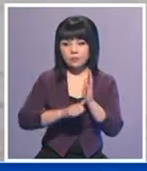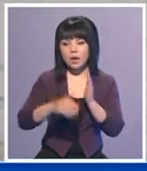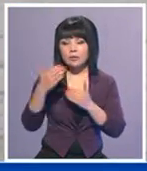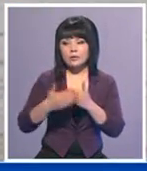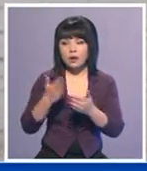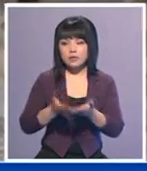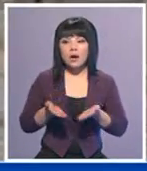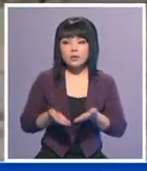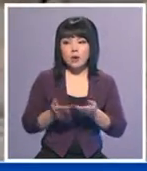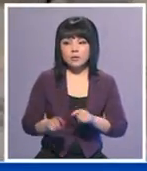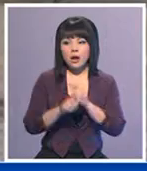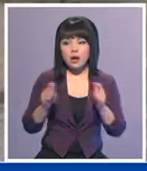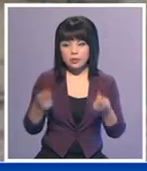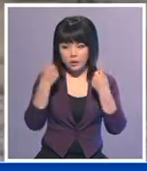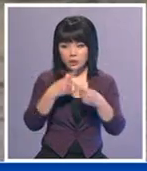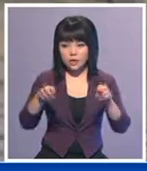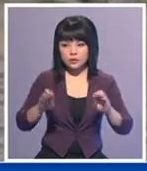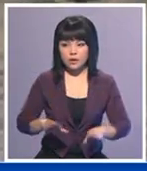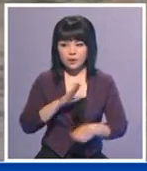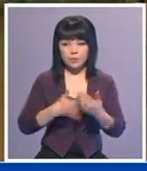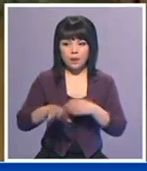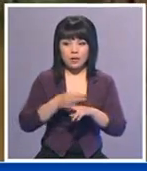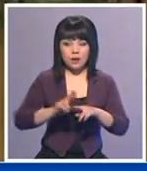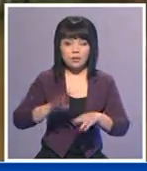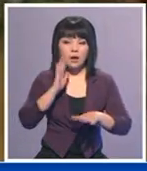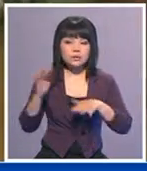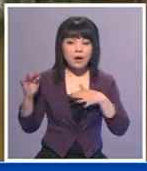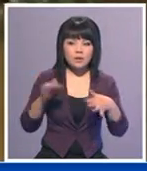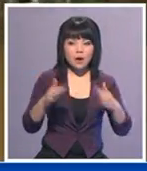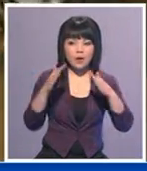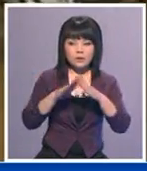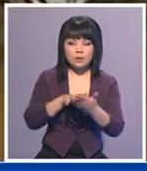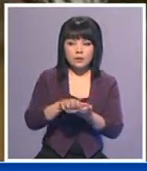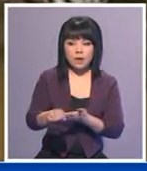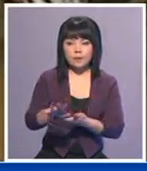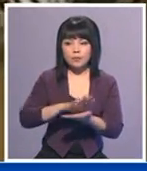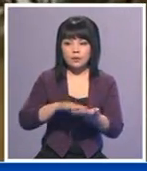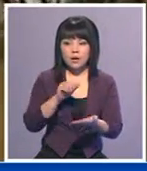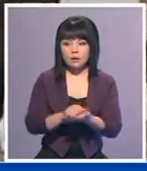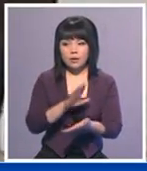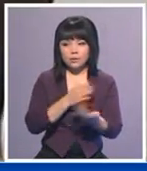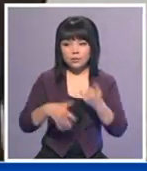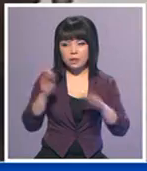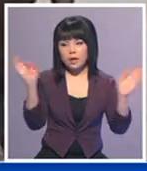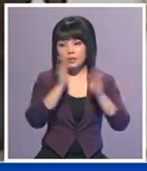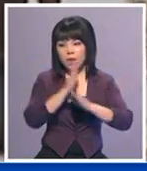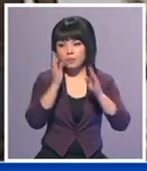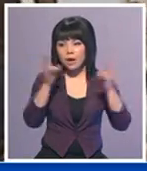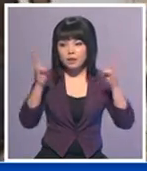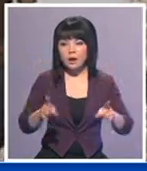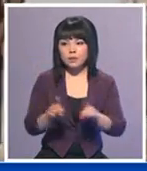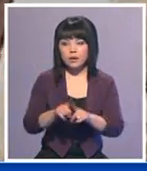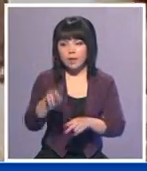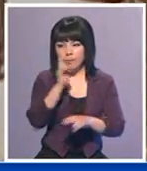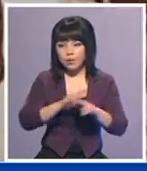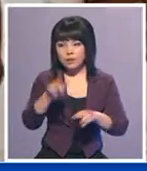шлюзді ашу туралы шешім қабылдаған. Соған қарамастан тасқын үйлер мен жолдарды шайып әкетті. Полиция табиғи апат кезінде із-түссіз жоғалғандарды